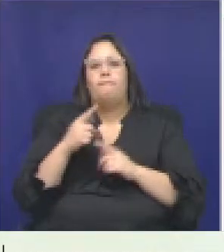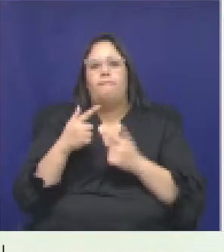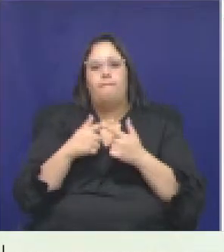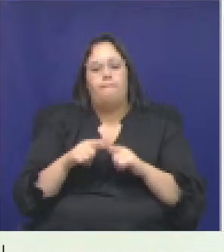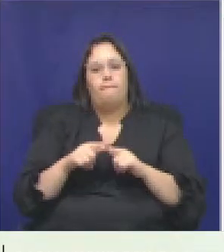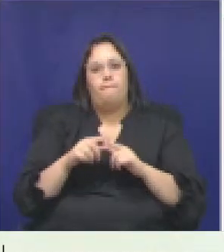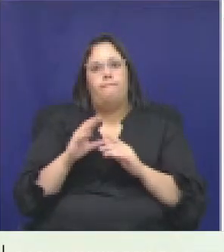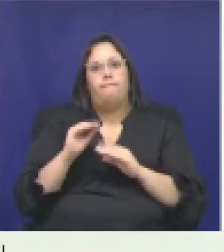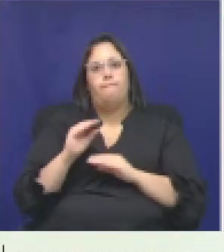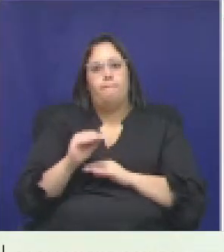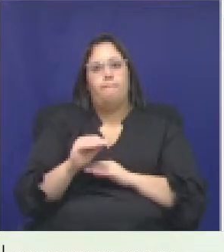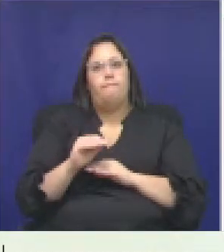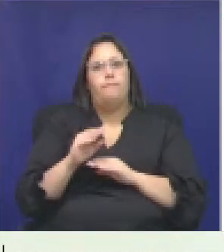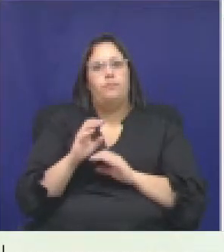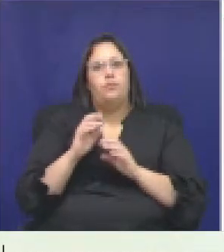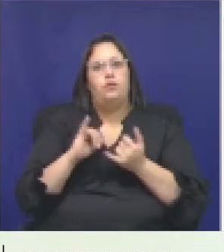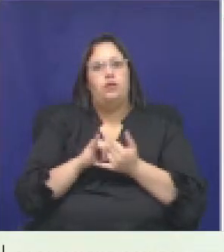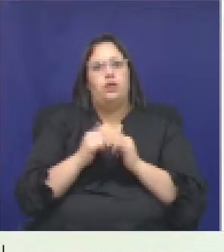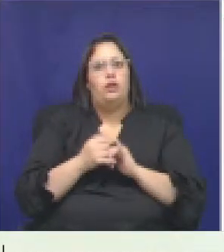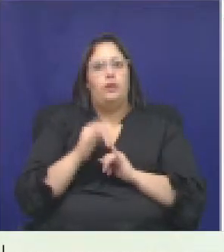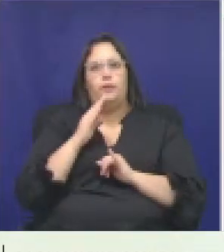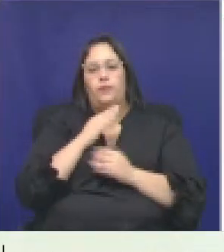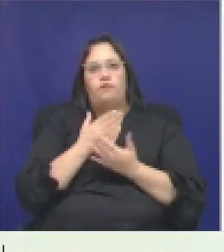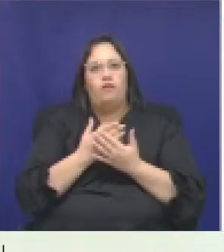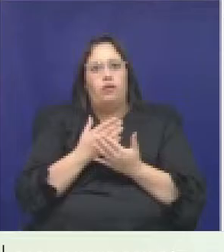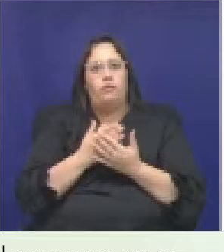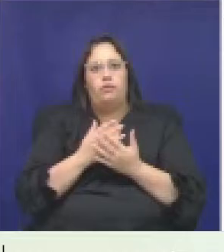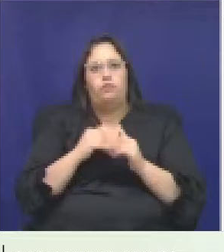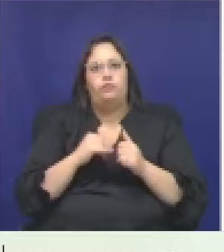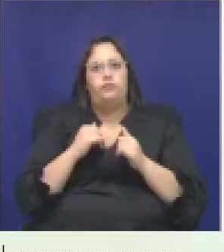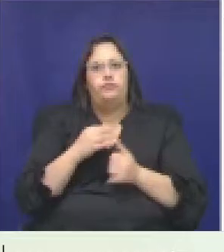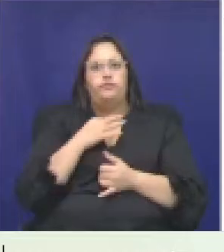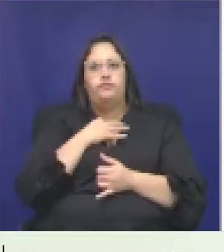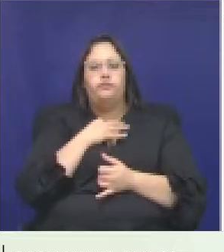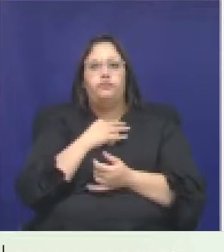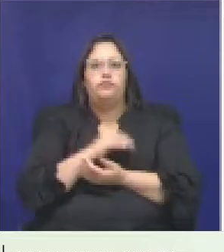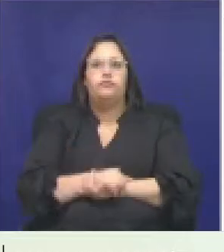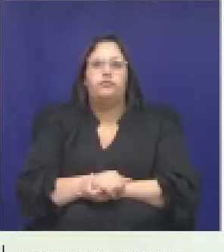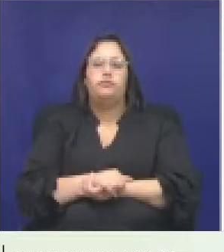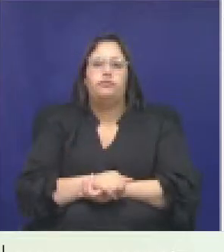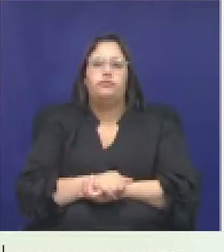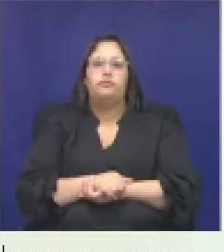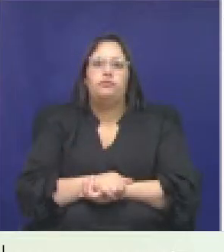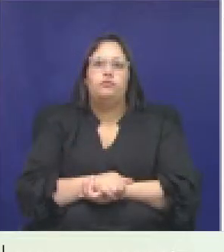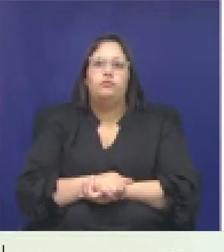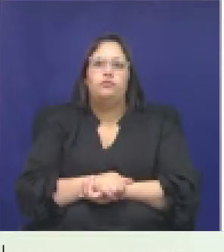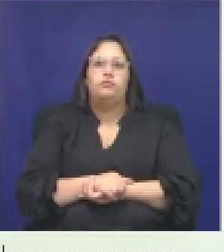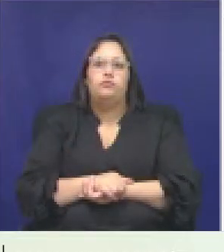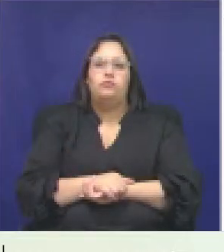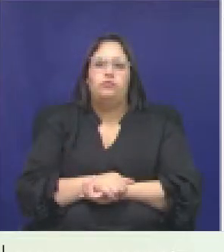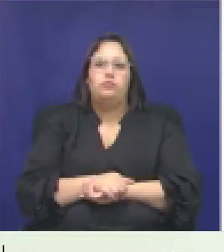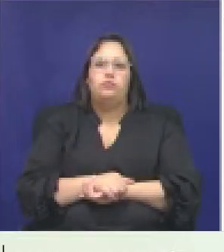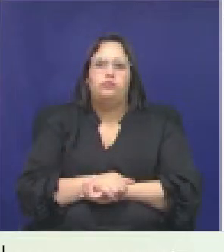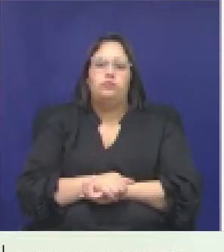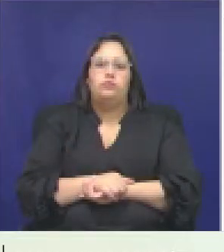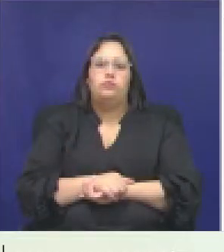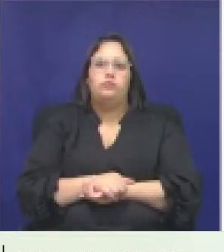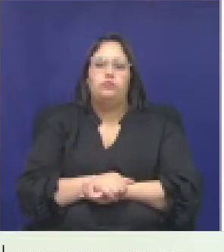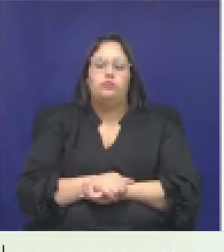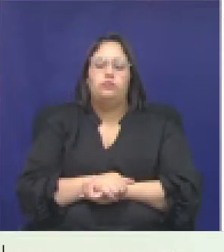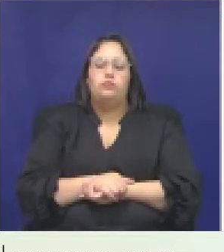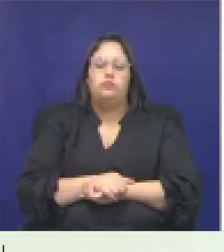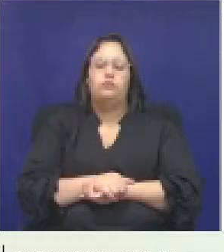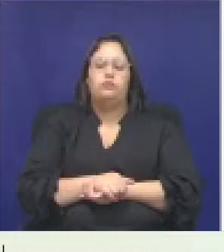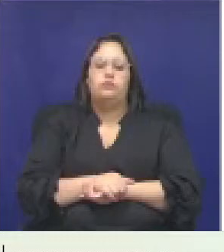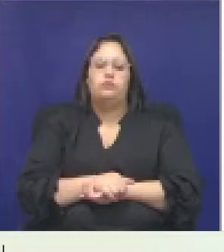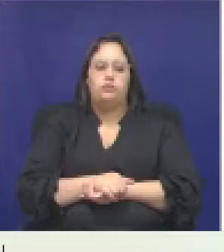nto athe phithi yiyo kuhamba nje bamba iimbizo. Ngaphandle kweenkcukacha manani asizazi apho